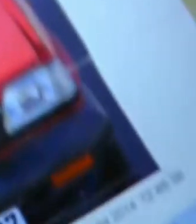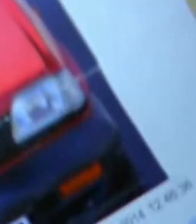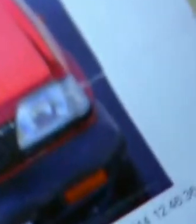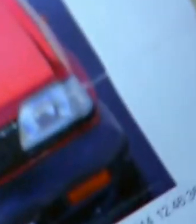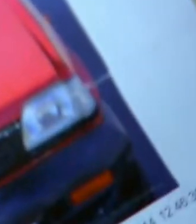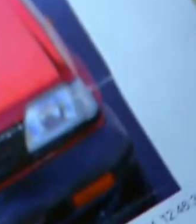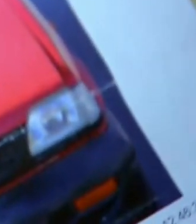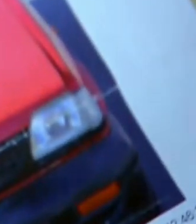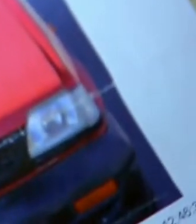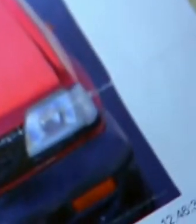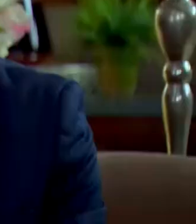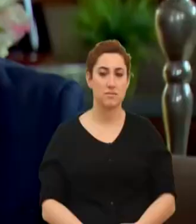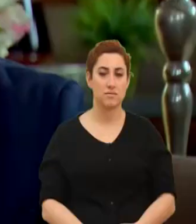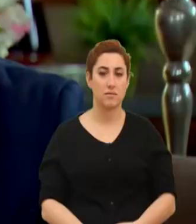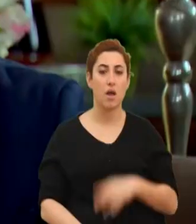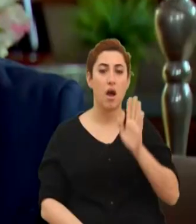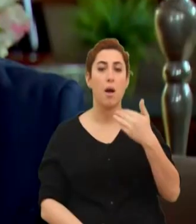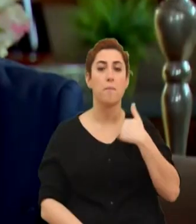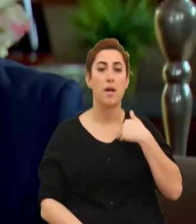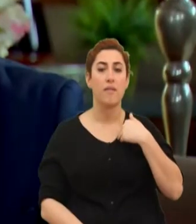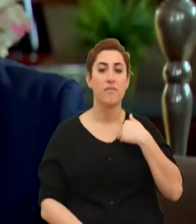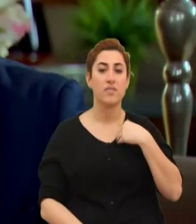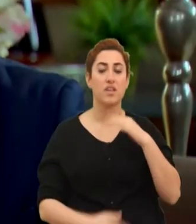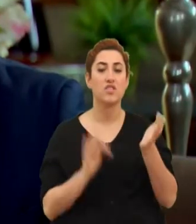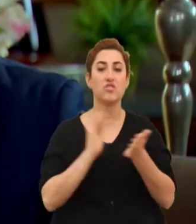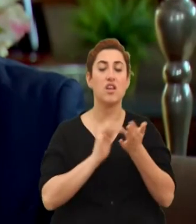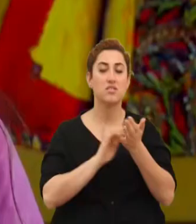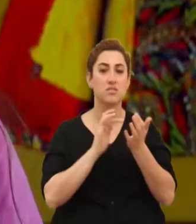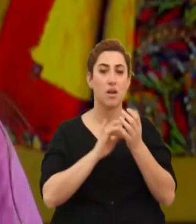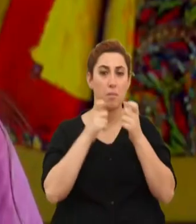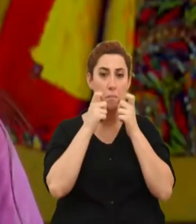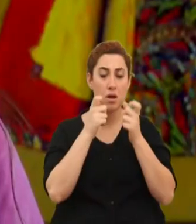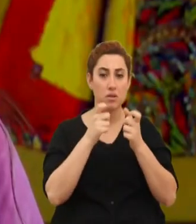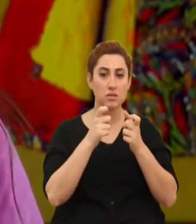Nurhan fotoğrafa baktı. Aa, ben cezayı